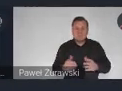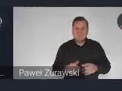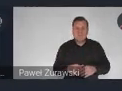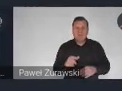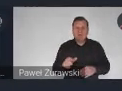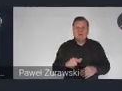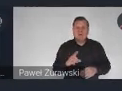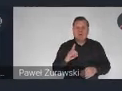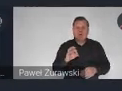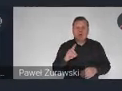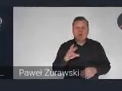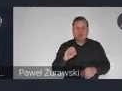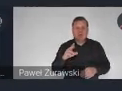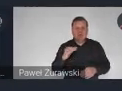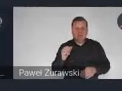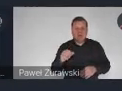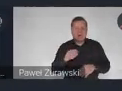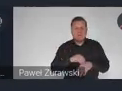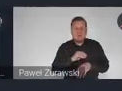metoda dydaktyczna